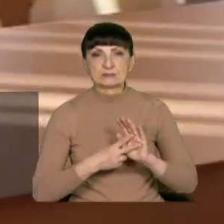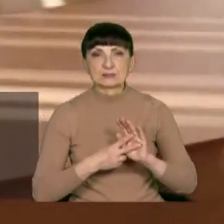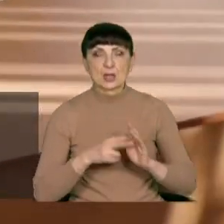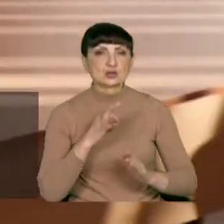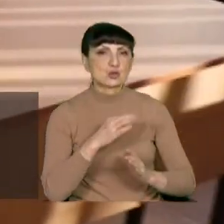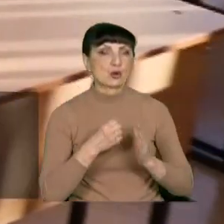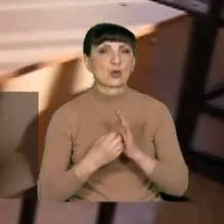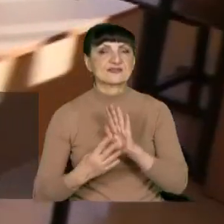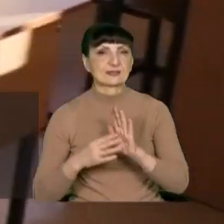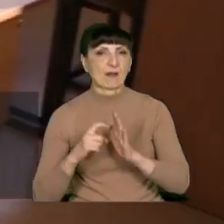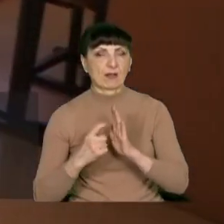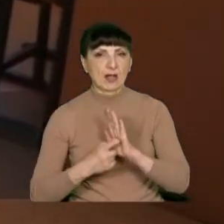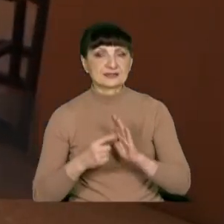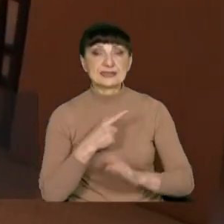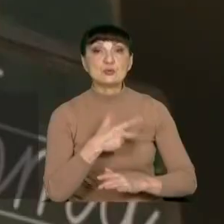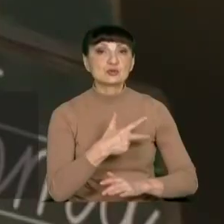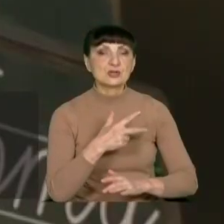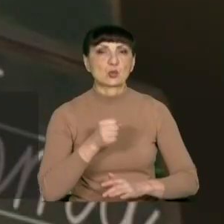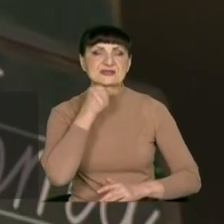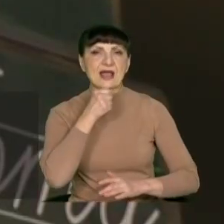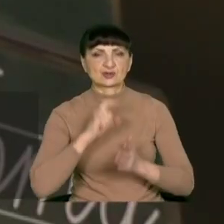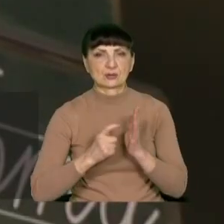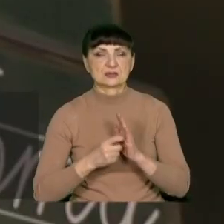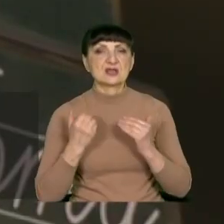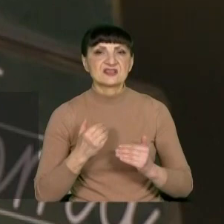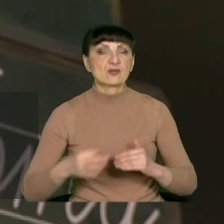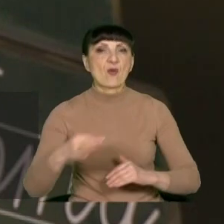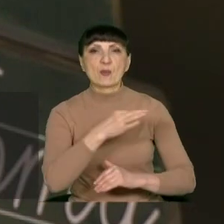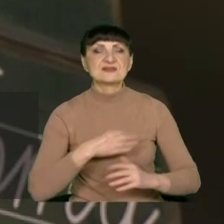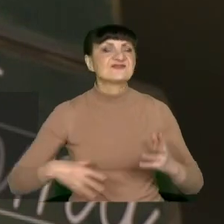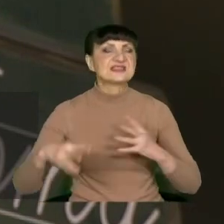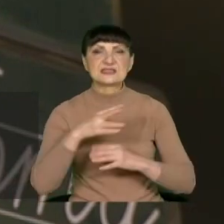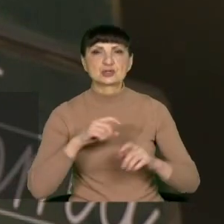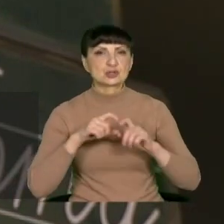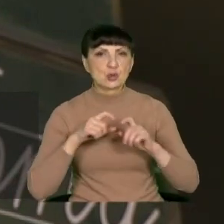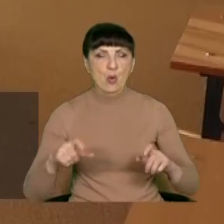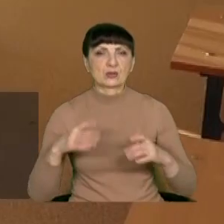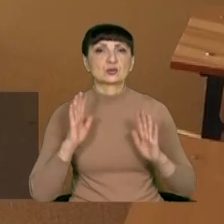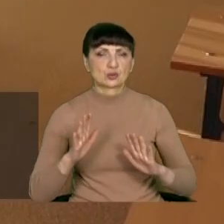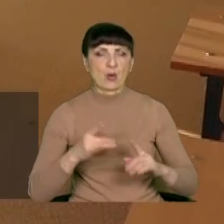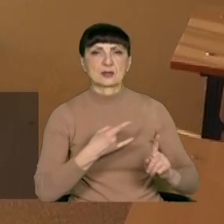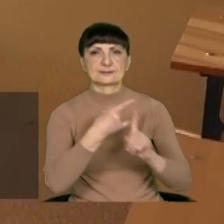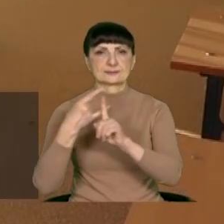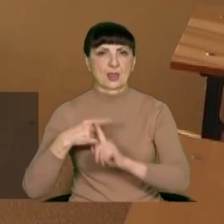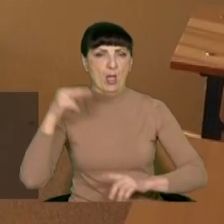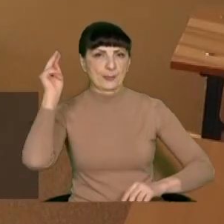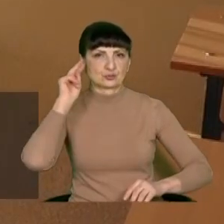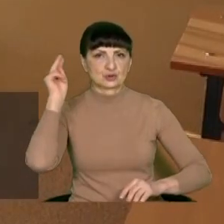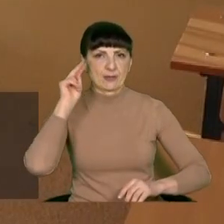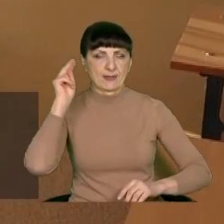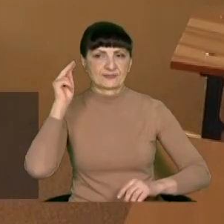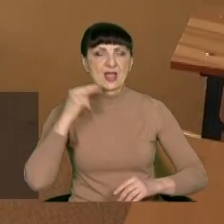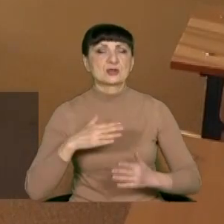по 9 классы и от минус 30 у старших классов. Сегодня в области все учебные заведения перешли на дистанционный формат обучения.